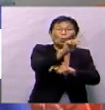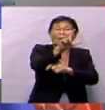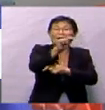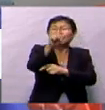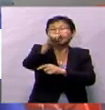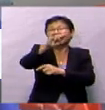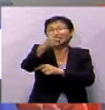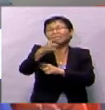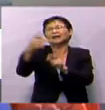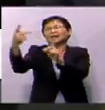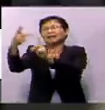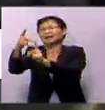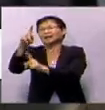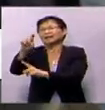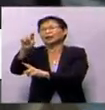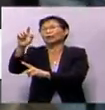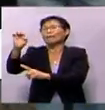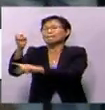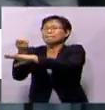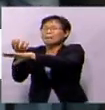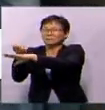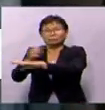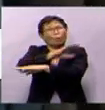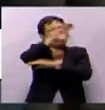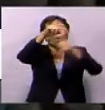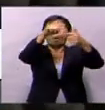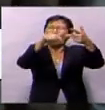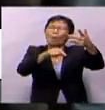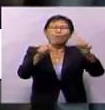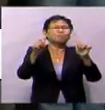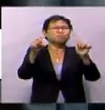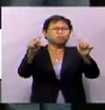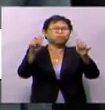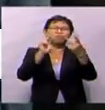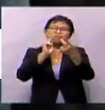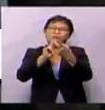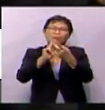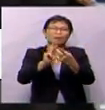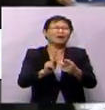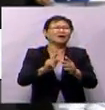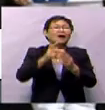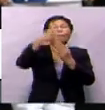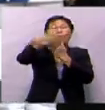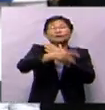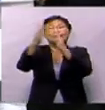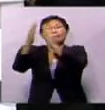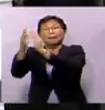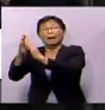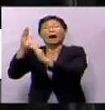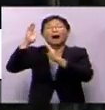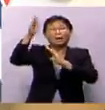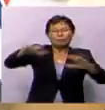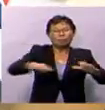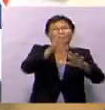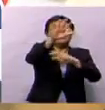Mas, everything perfect. Di Ibu Negara, projek Urban Renewal dan Urban Redevelopment akan dilaksanakan dalam